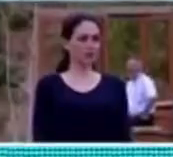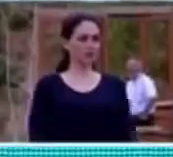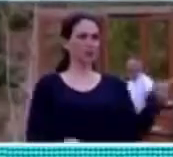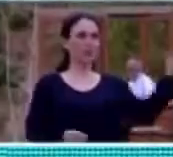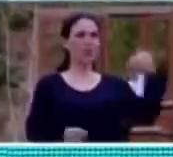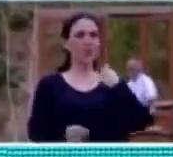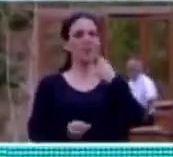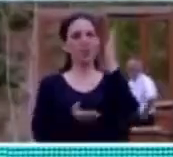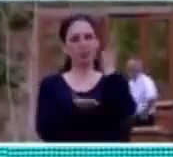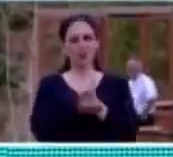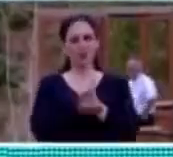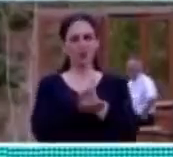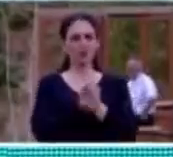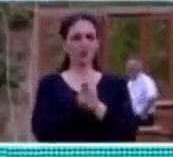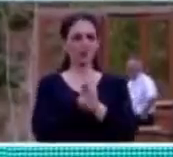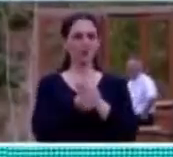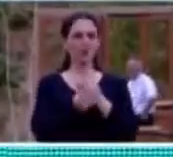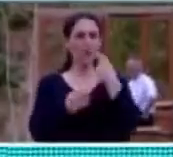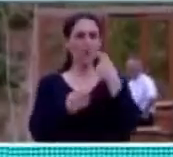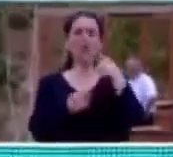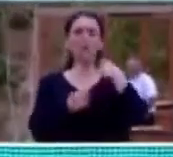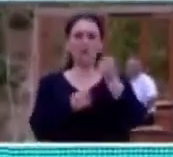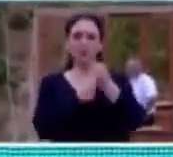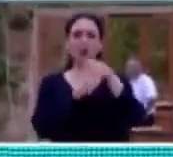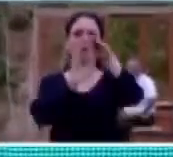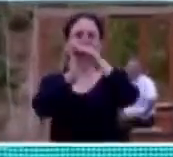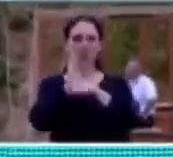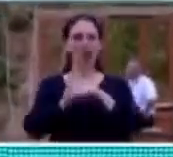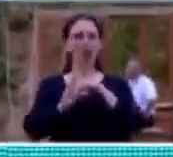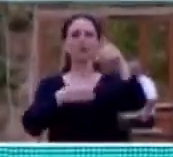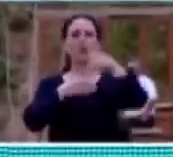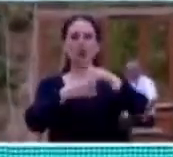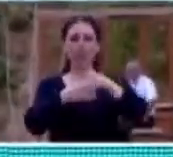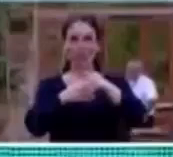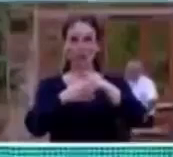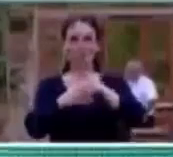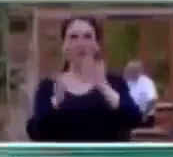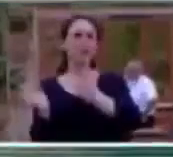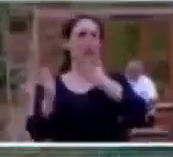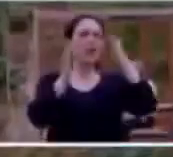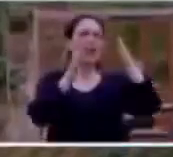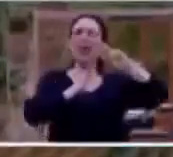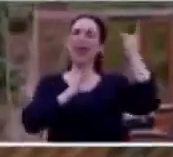أنا وعدتكم أنه رح نعمل حملة انتخابية خارجة عن المألوف.